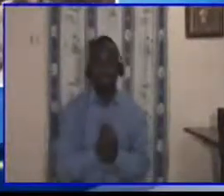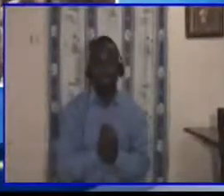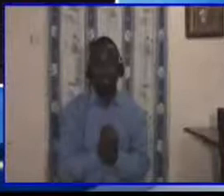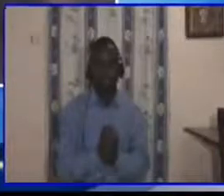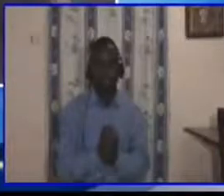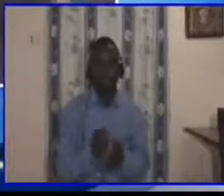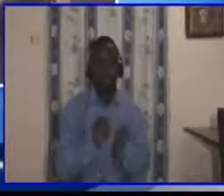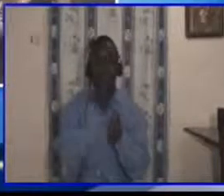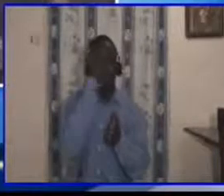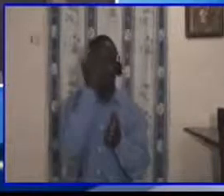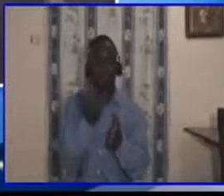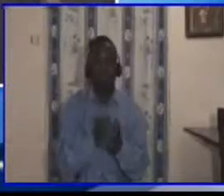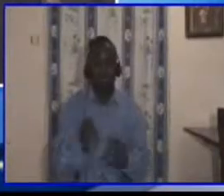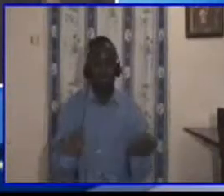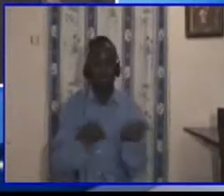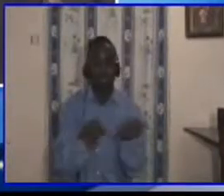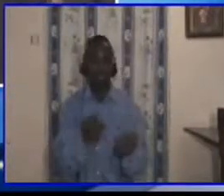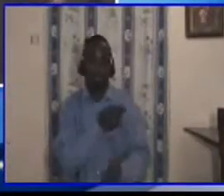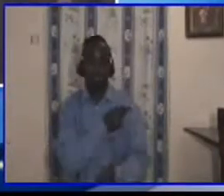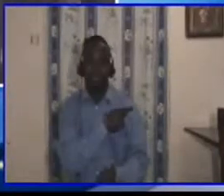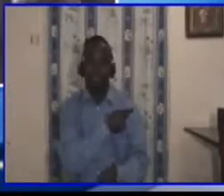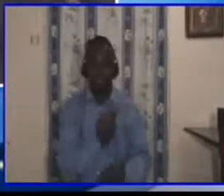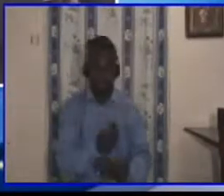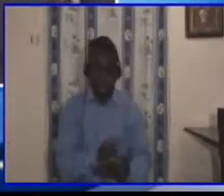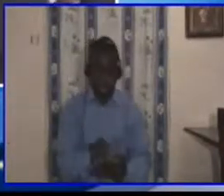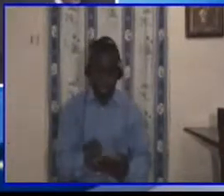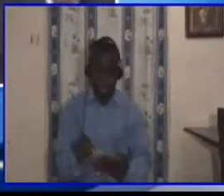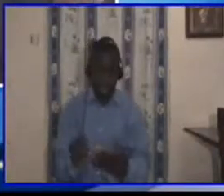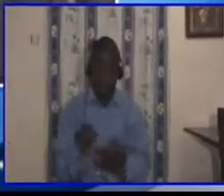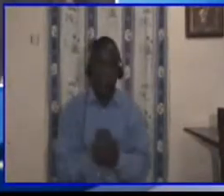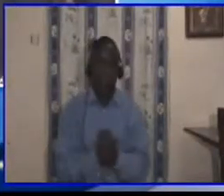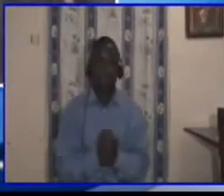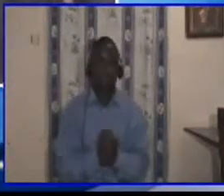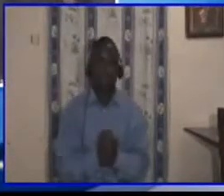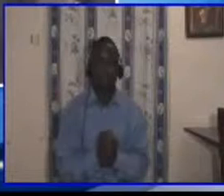ogni benedizione di dio ci è stata data